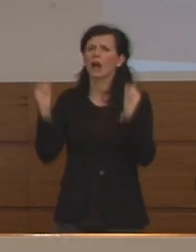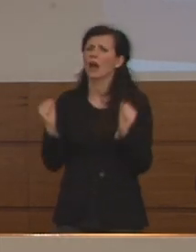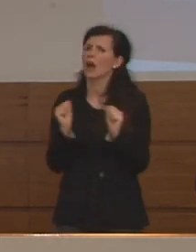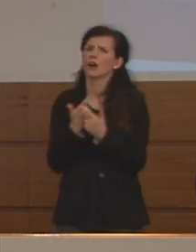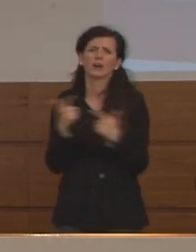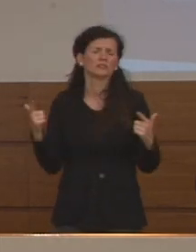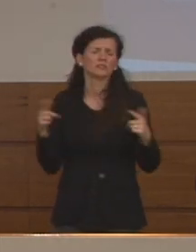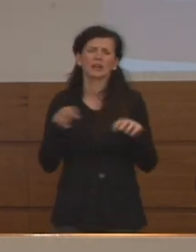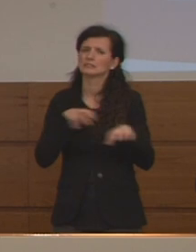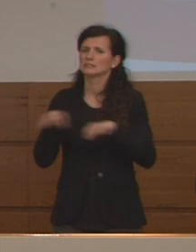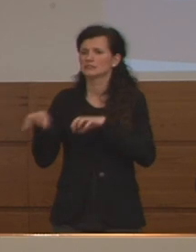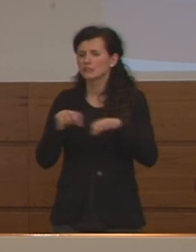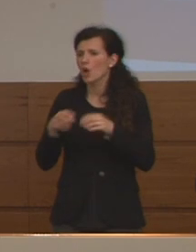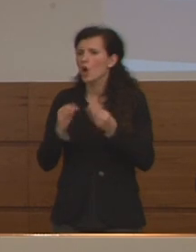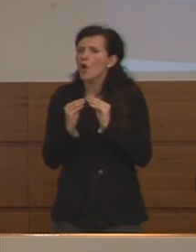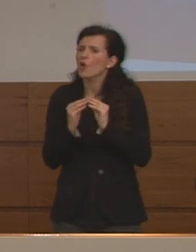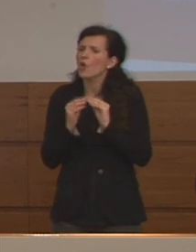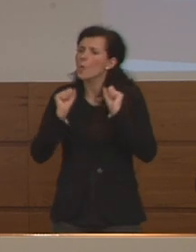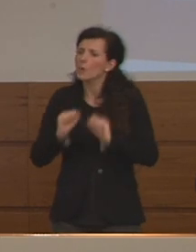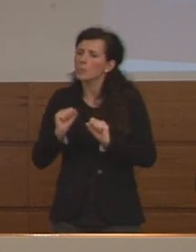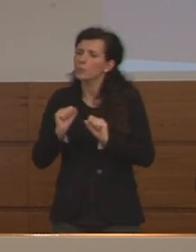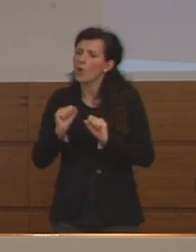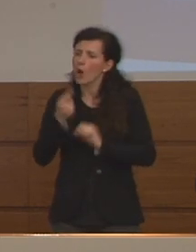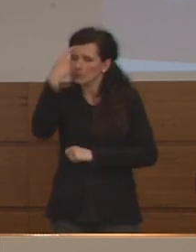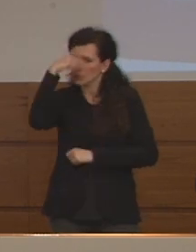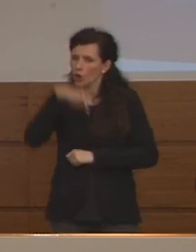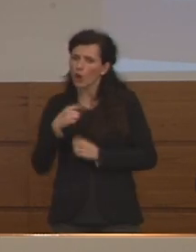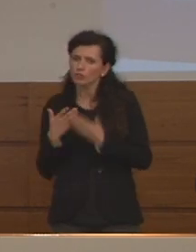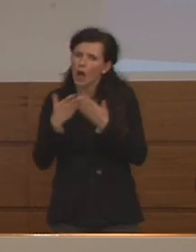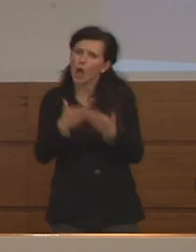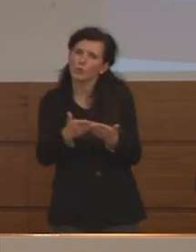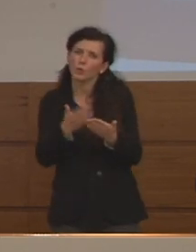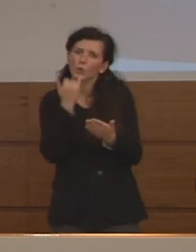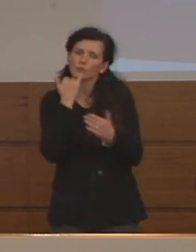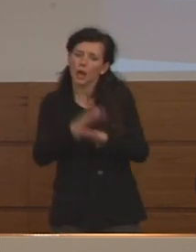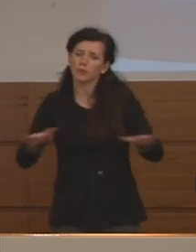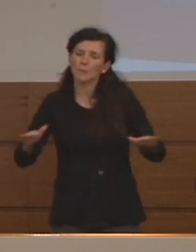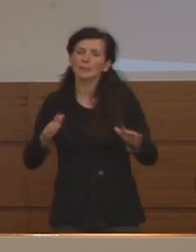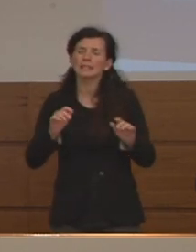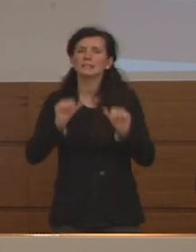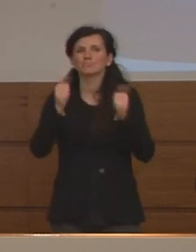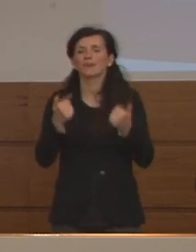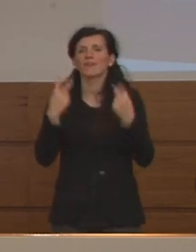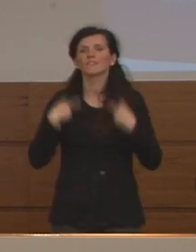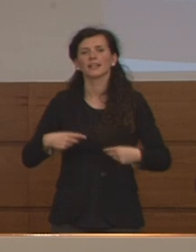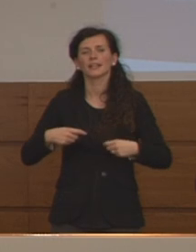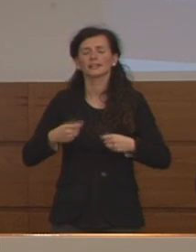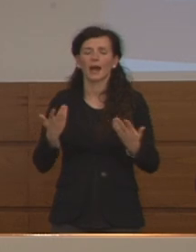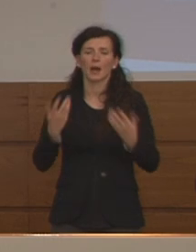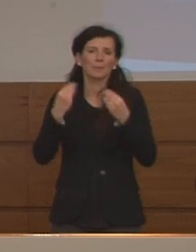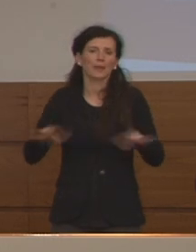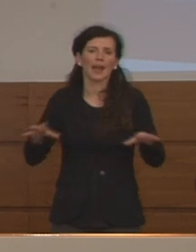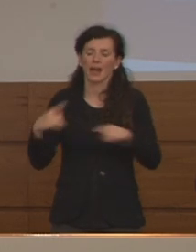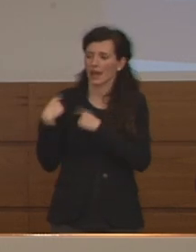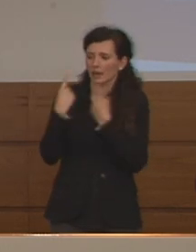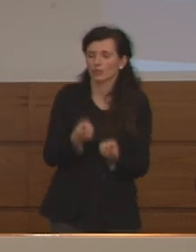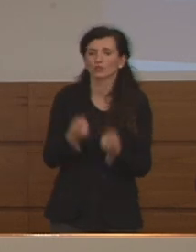come si potrà poi insomma recuperare un po di questa vita perduta tra virgolette in casa grazie